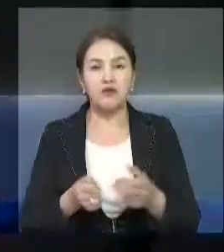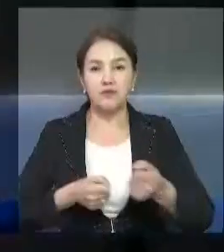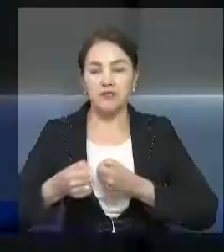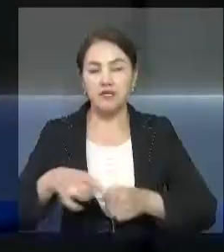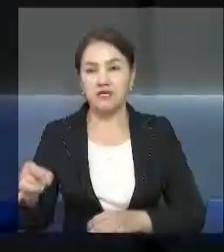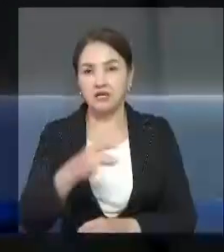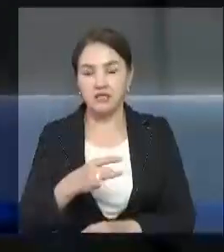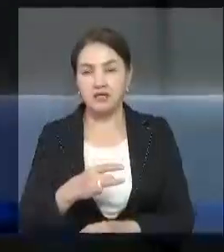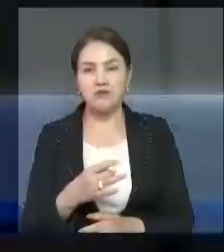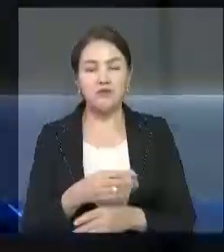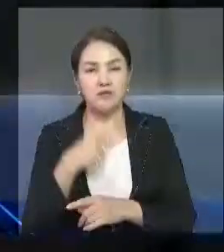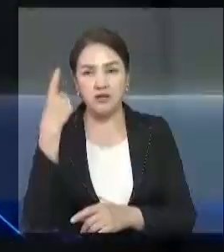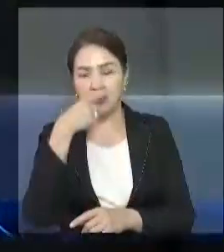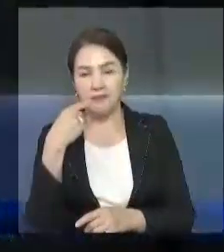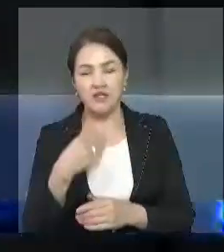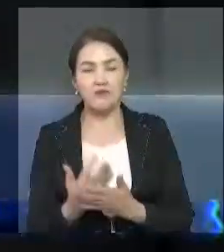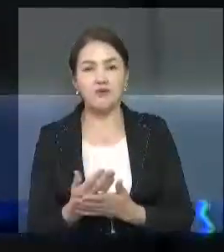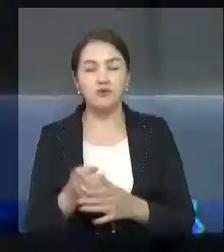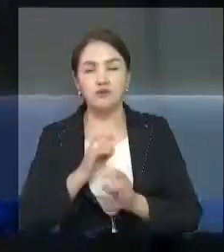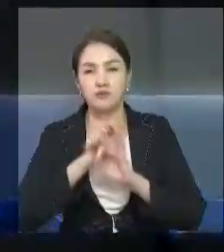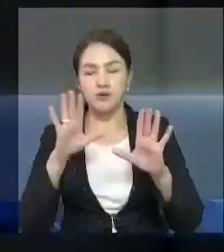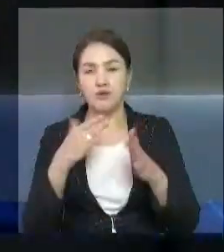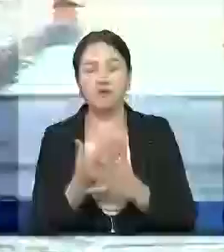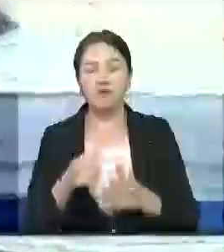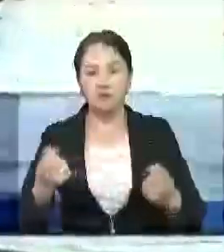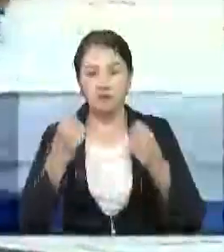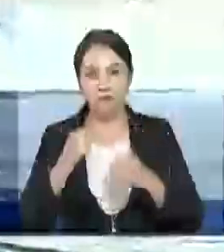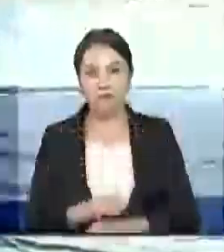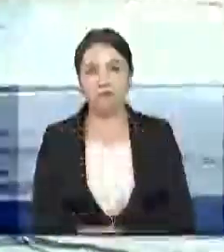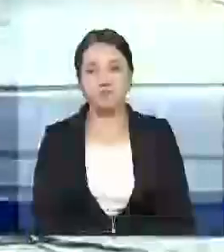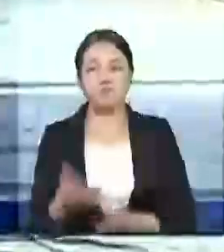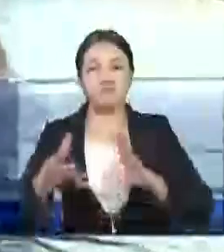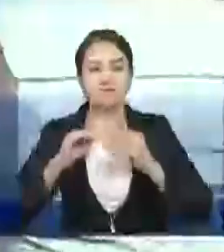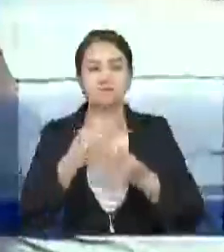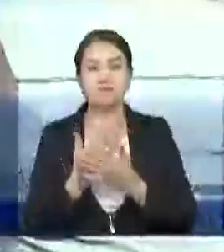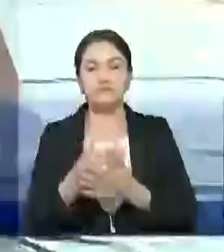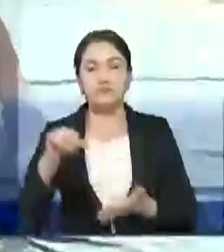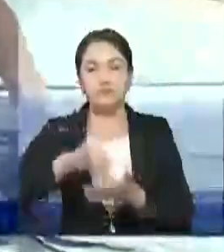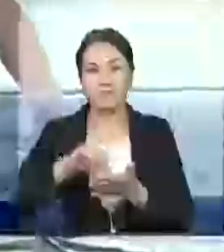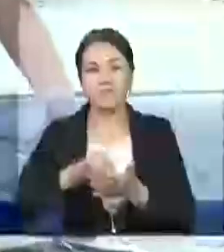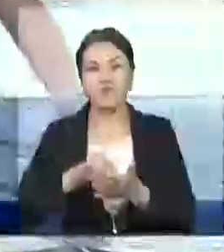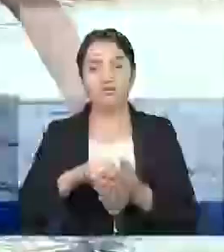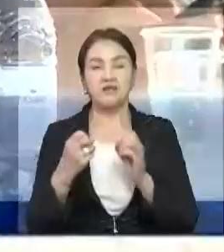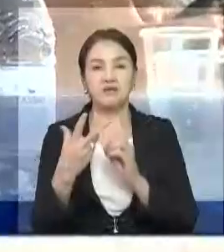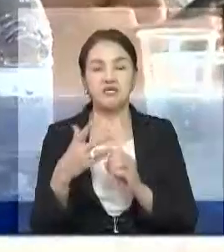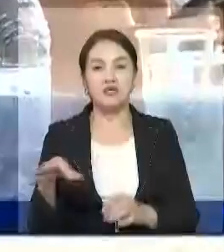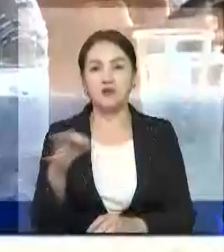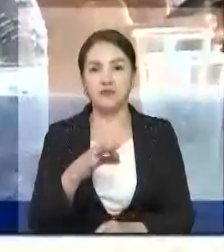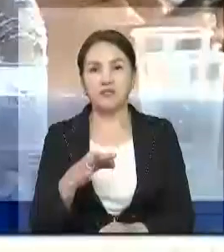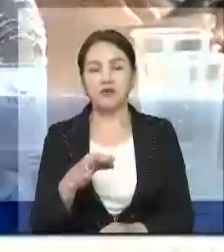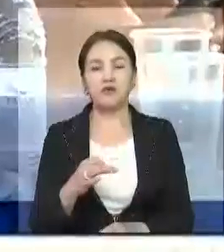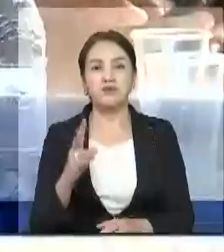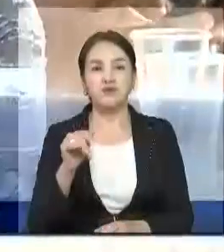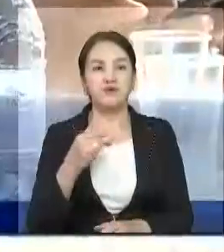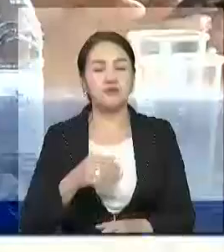руководству района и персонально отдела физической культуры и спорта. В общей сложности в соревнованиях приняли участие представители 13 областей, а именно около